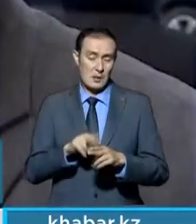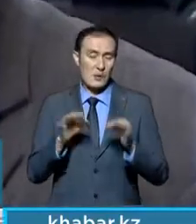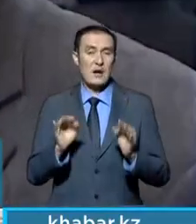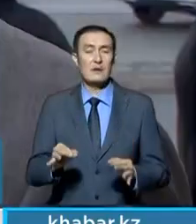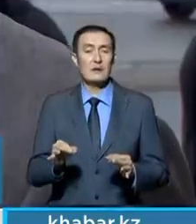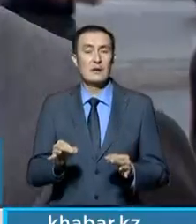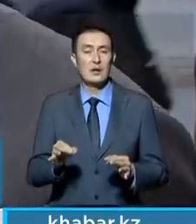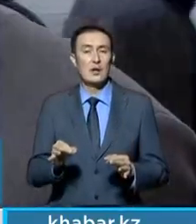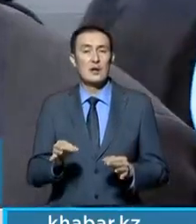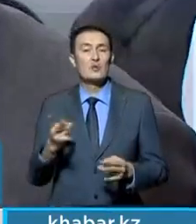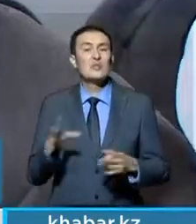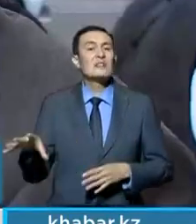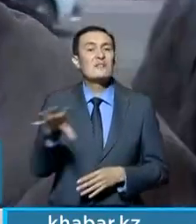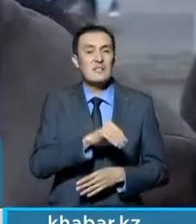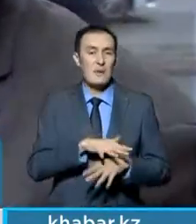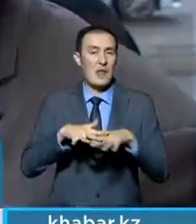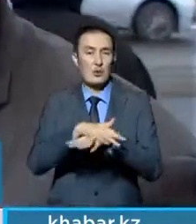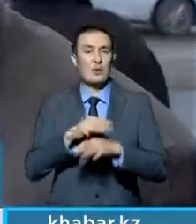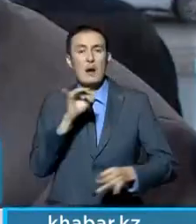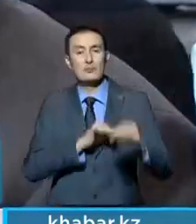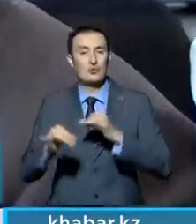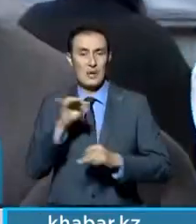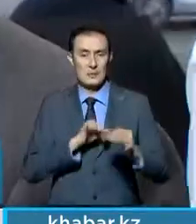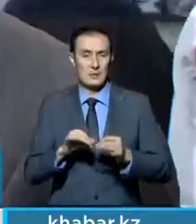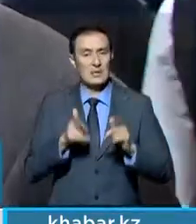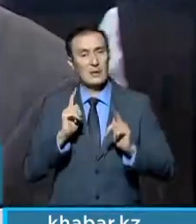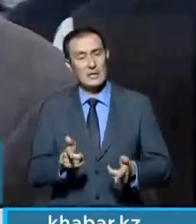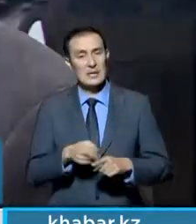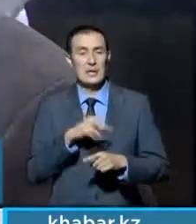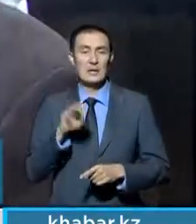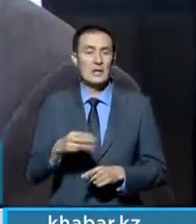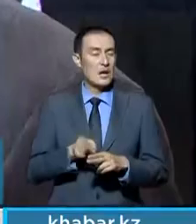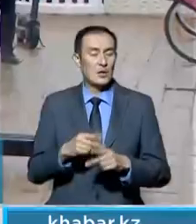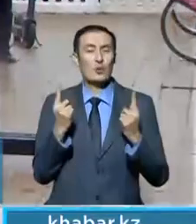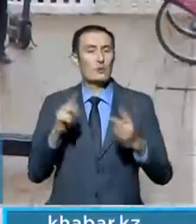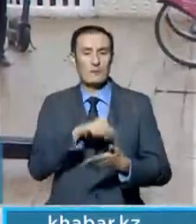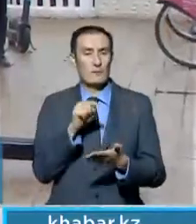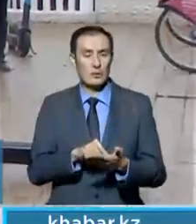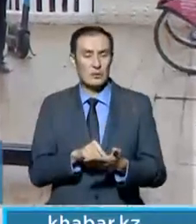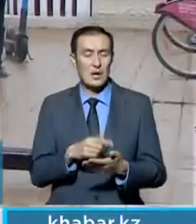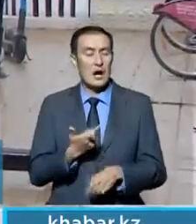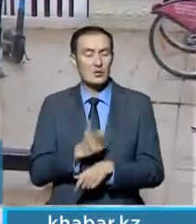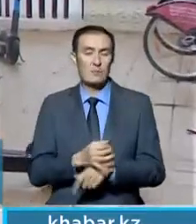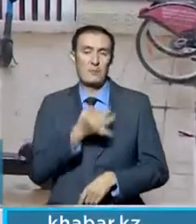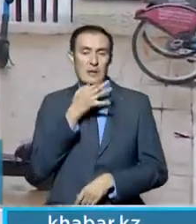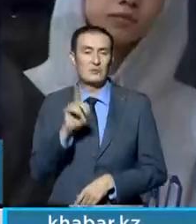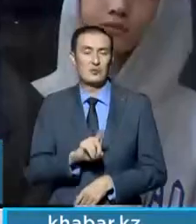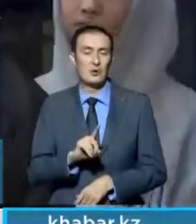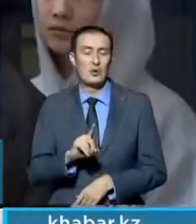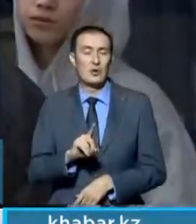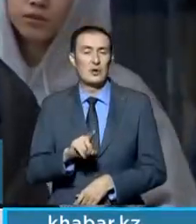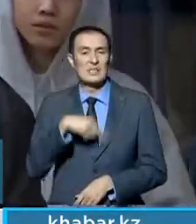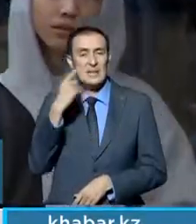мне кажется, так. Со всеми надо согласоваться, мне кажется, так. Это просто глобальный вопрос. Мне особо понравилось то, что сказали,